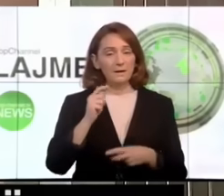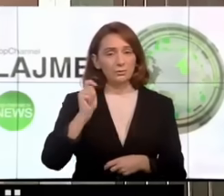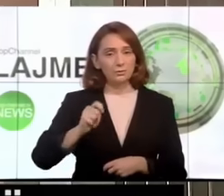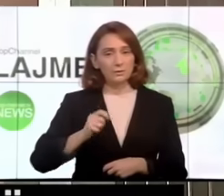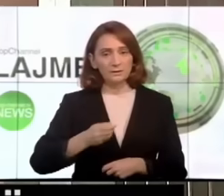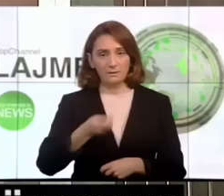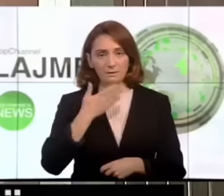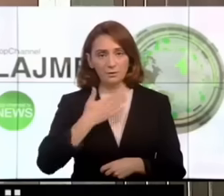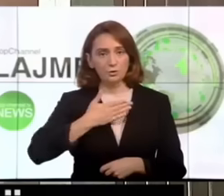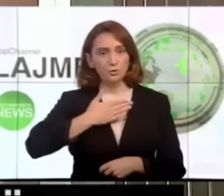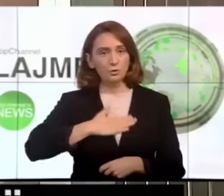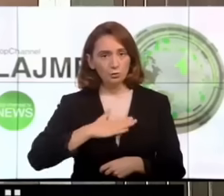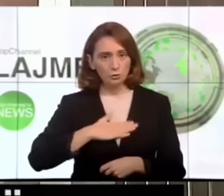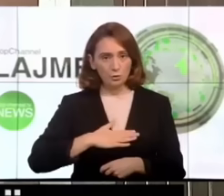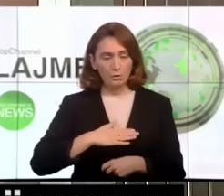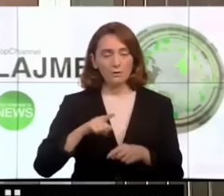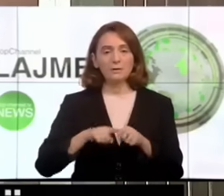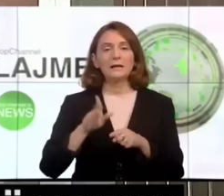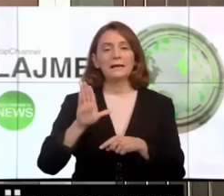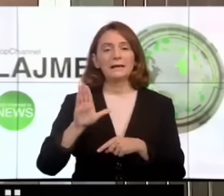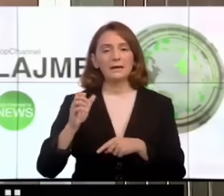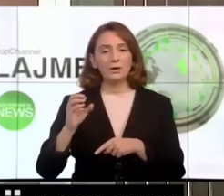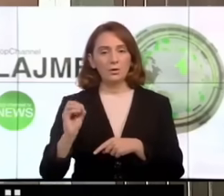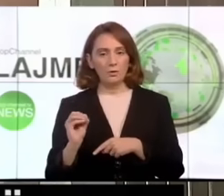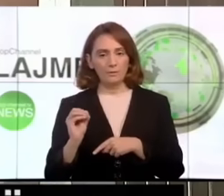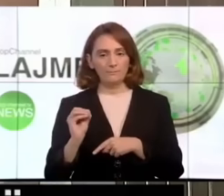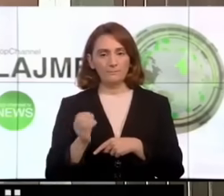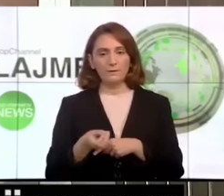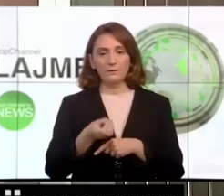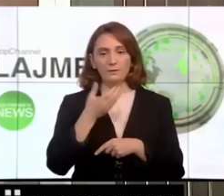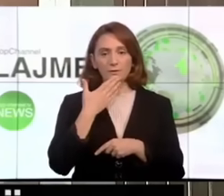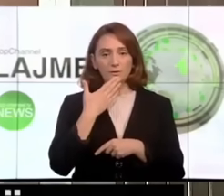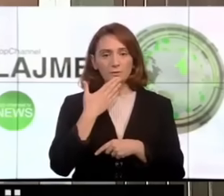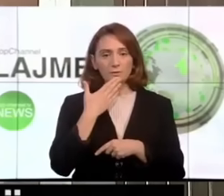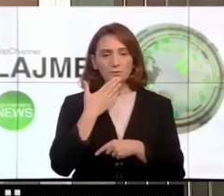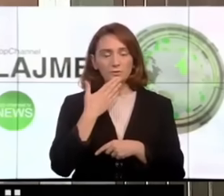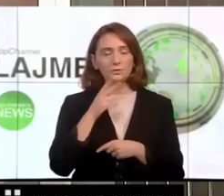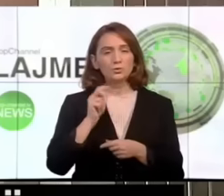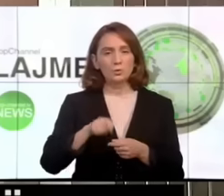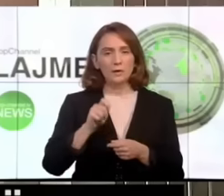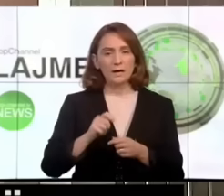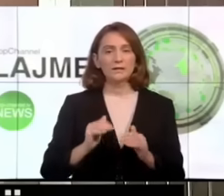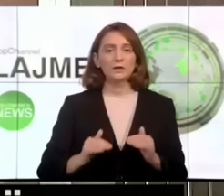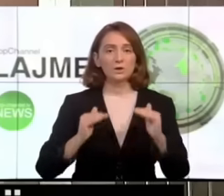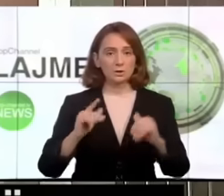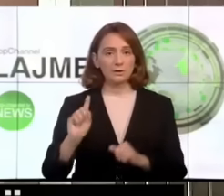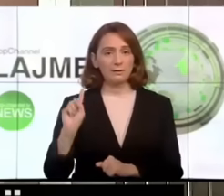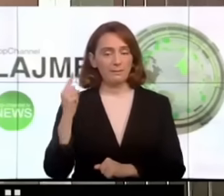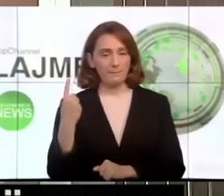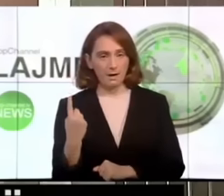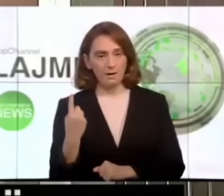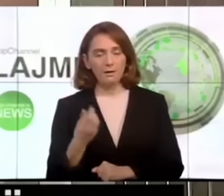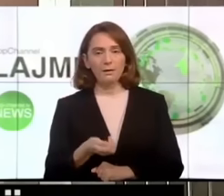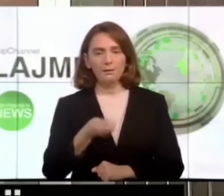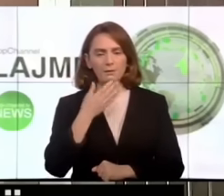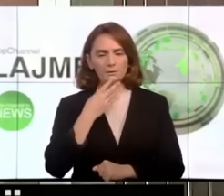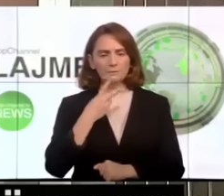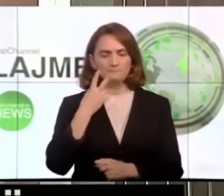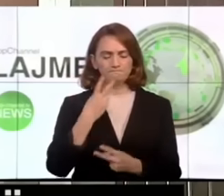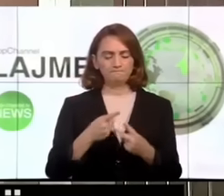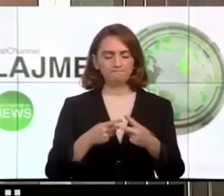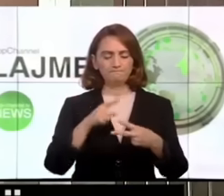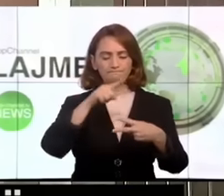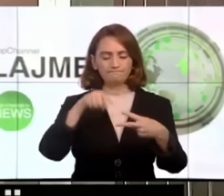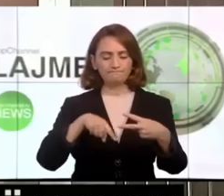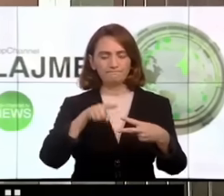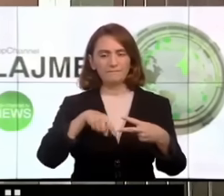vendim marrje të 30 korrikut 2024, të shpallur nga gjykata e shkallës së parë, e cila mbasi dëgjoi palët me dyert të